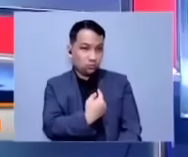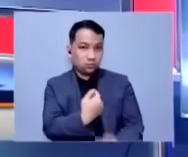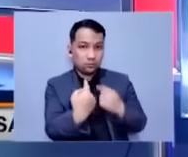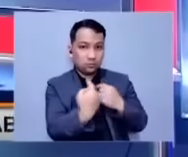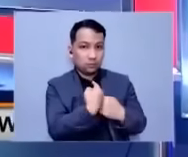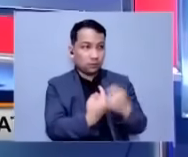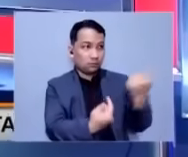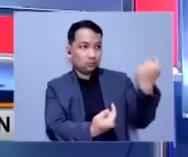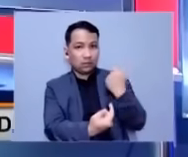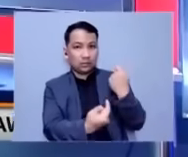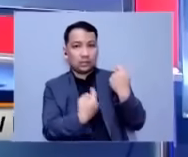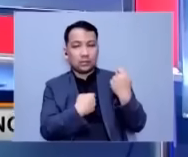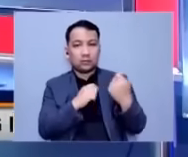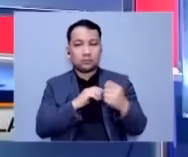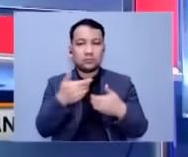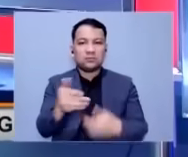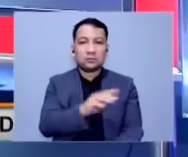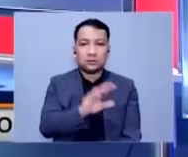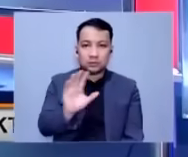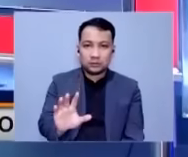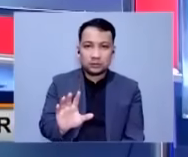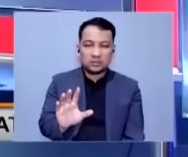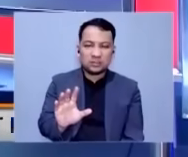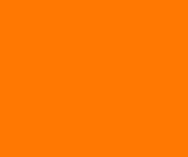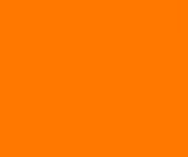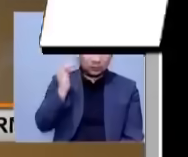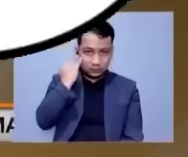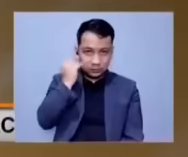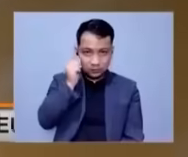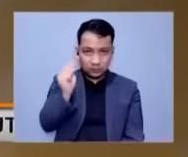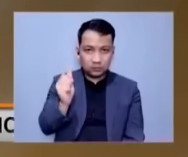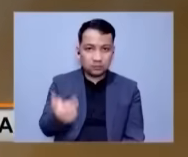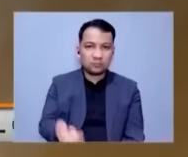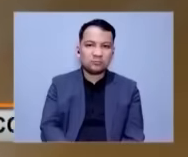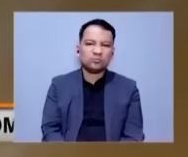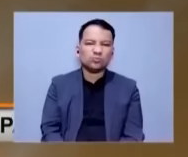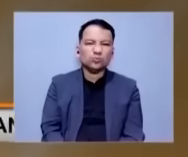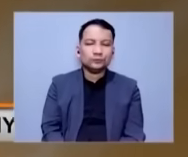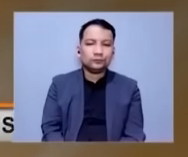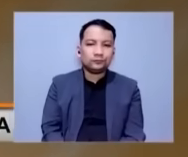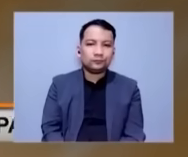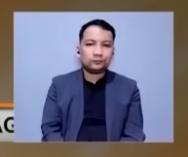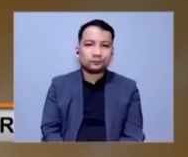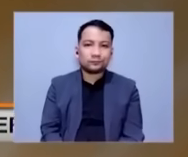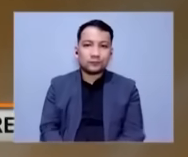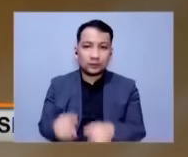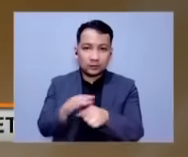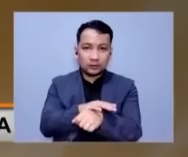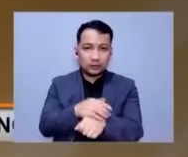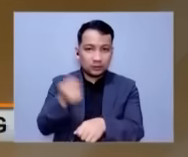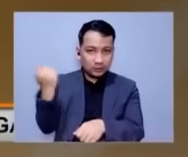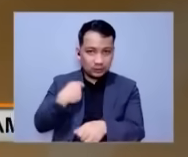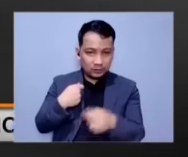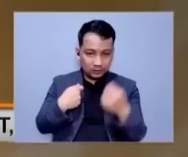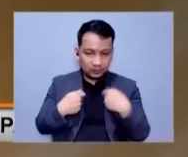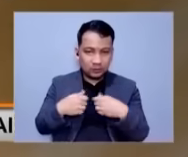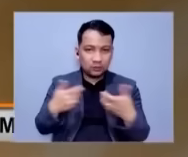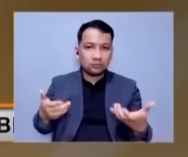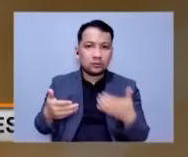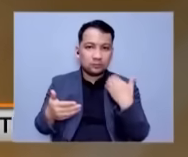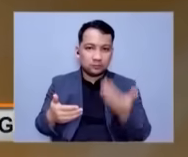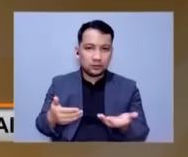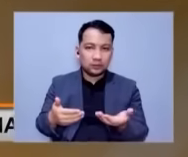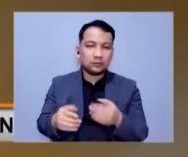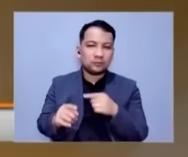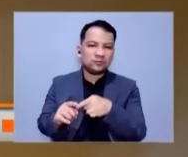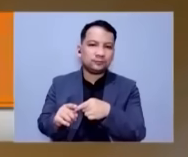biktima. Nasa frontline ng balitang yan si John Aroa. Puno ng taga ang katawan at wala ng buhay. Yan